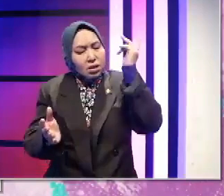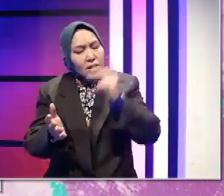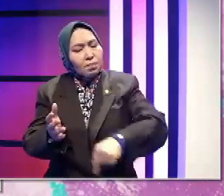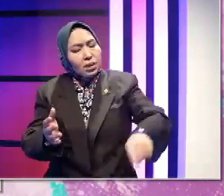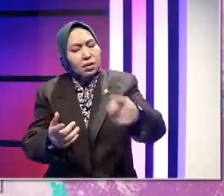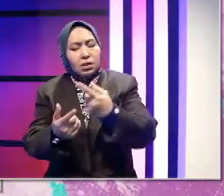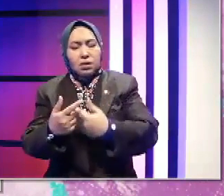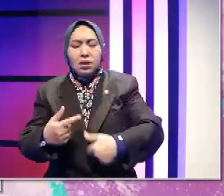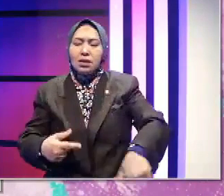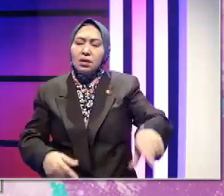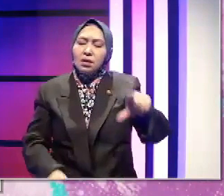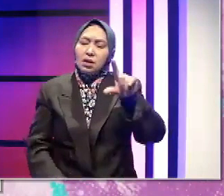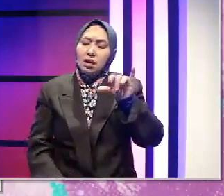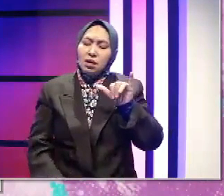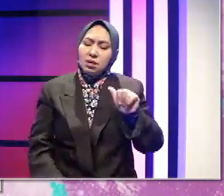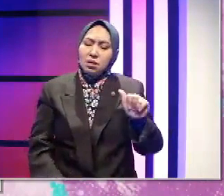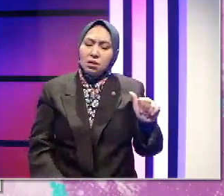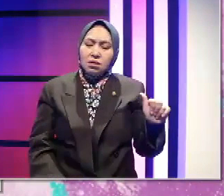أعمالكم